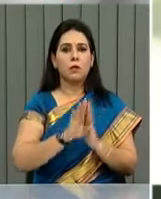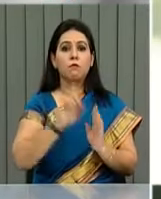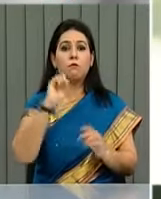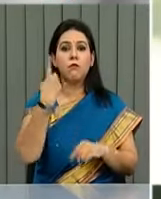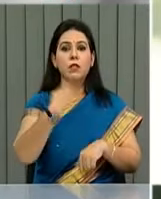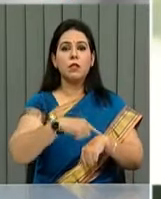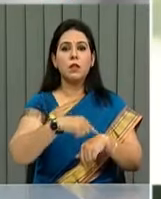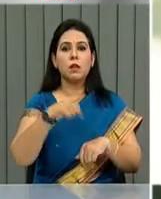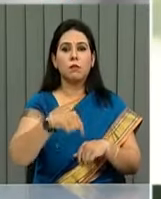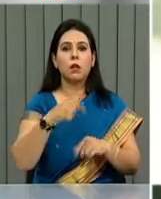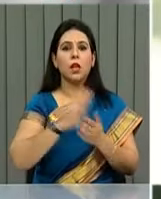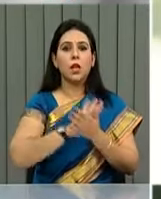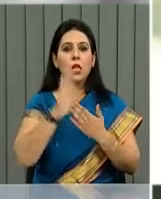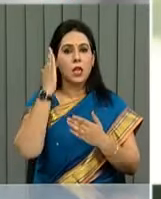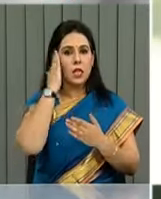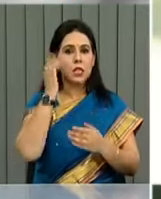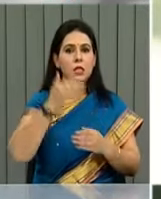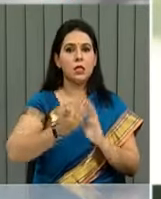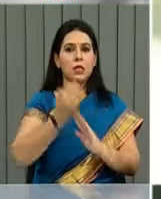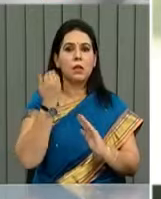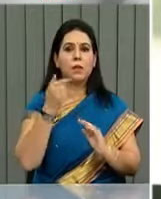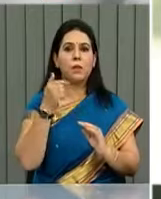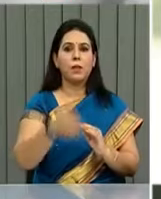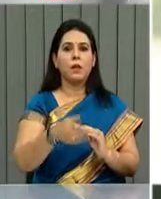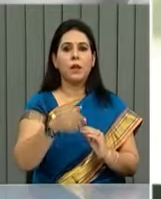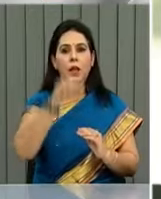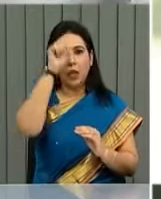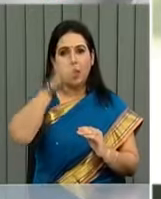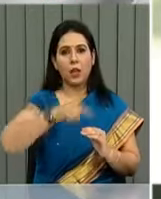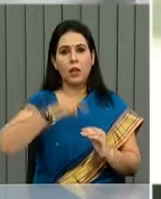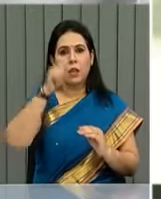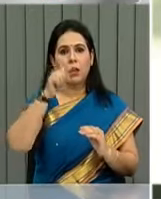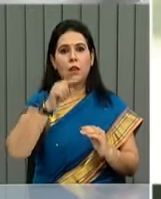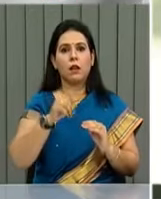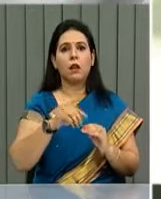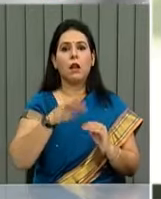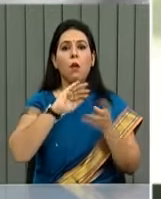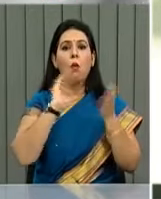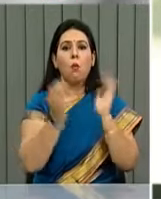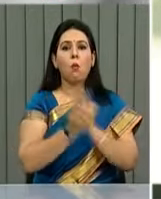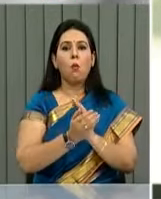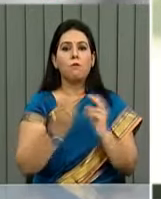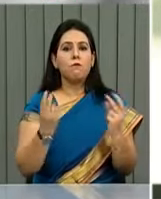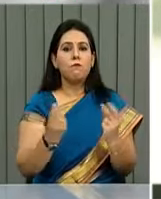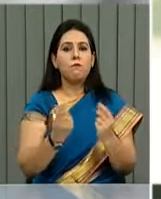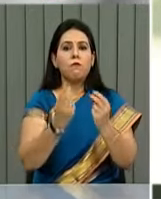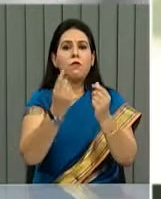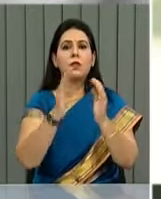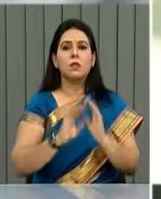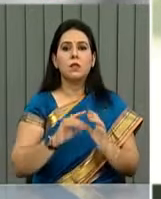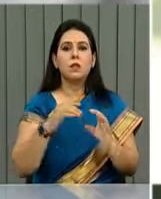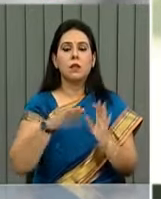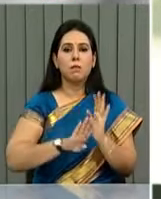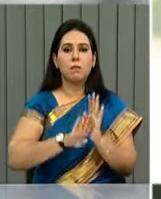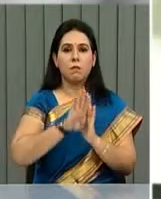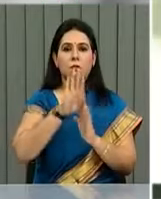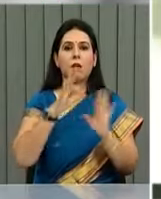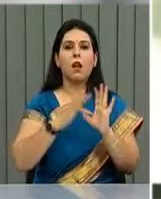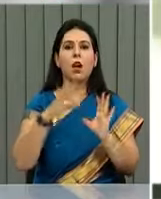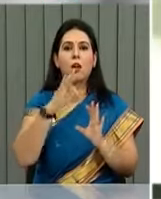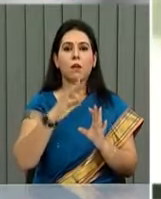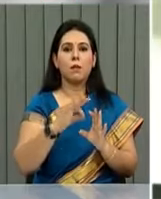बार इतिहास में हुआ है कि भारत दुनिया की सबसे तेजी से बढ़ने वाली अर्थव्यवस्था है।